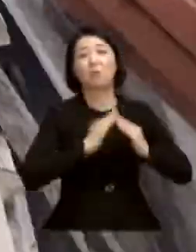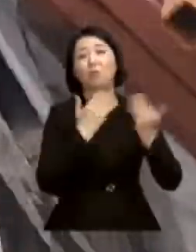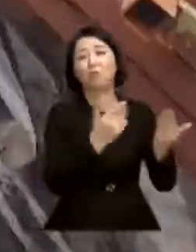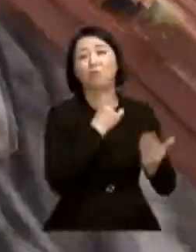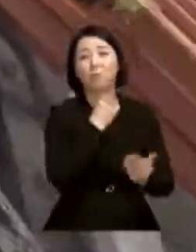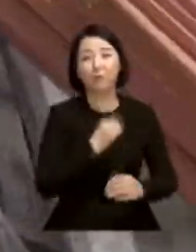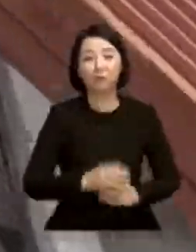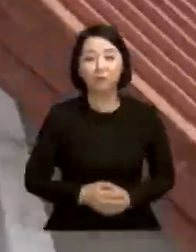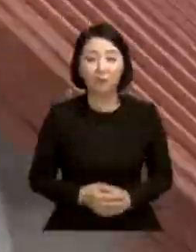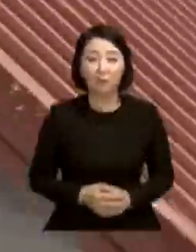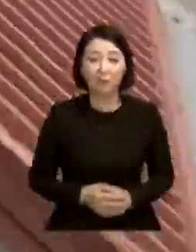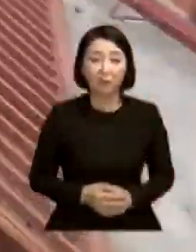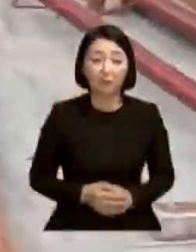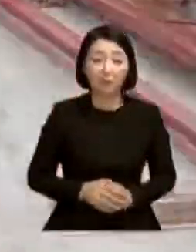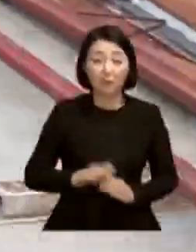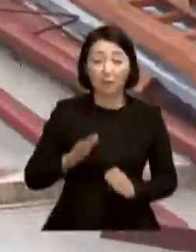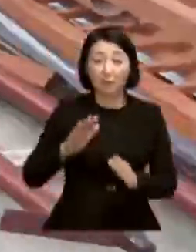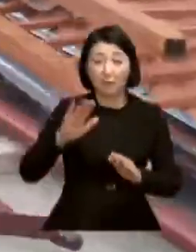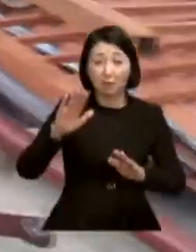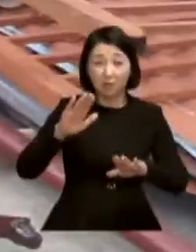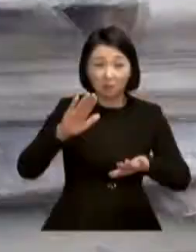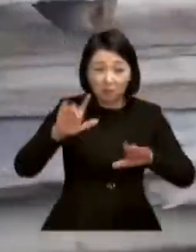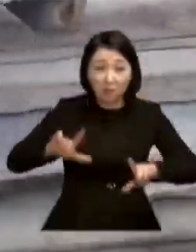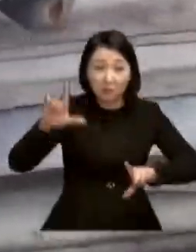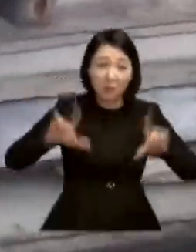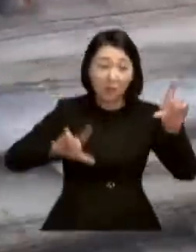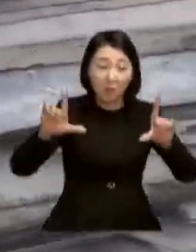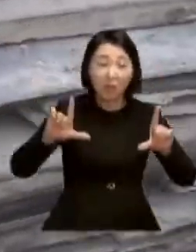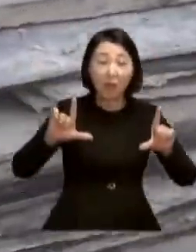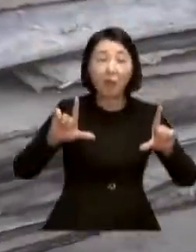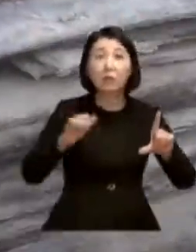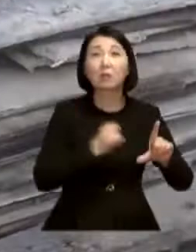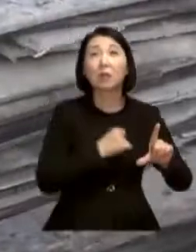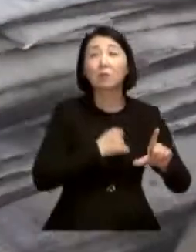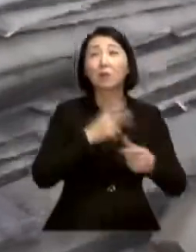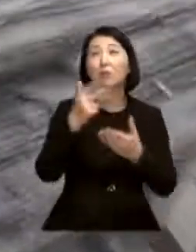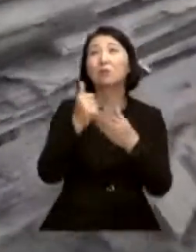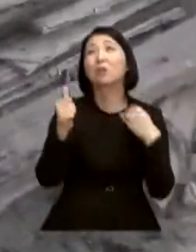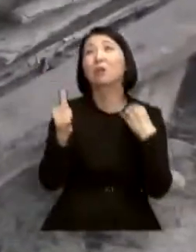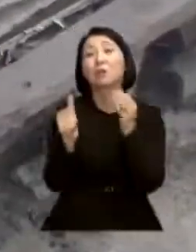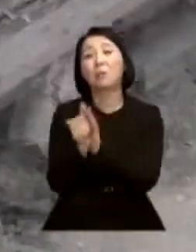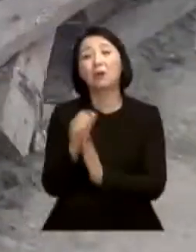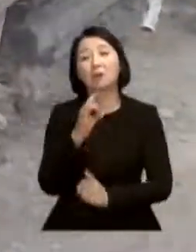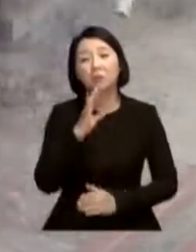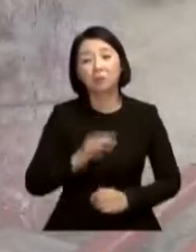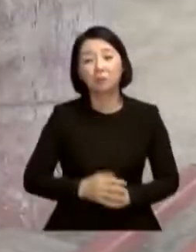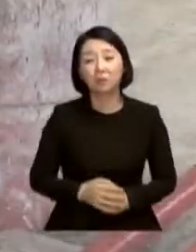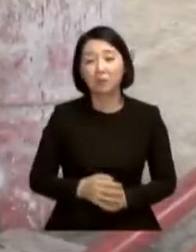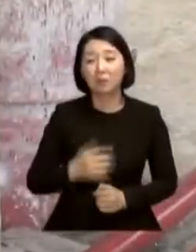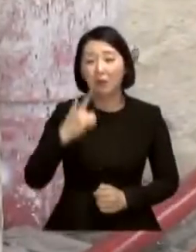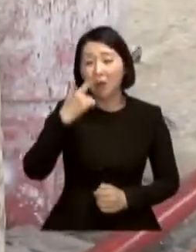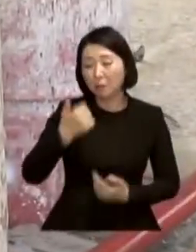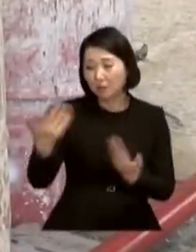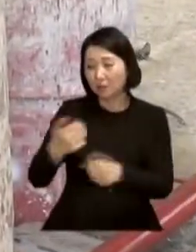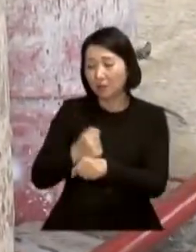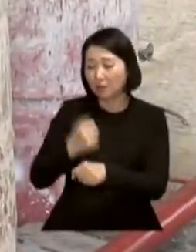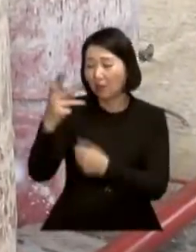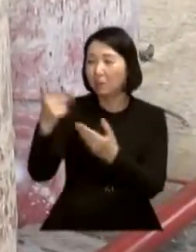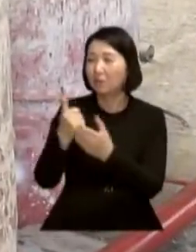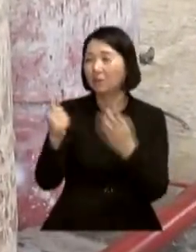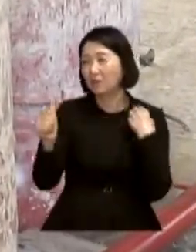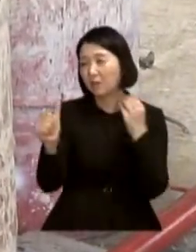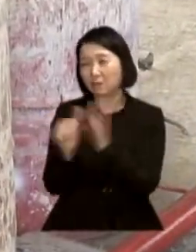선교사. 막막한 현실을 그저 주님께 내어맡기고 있다. 아버지께서 일하시고 아버지께서